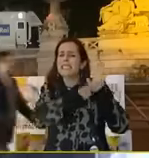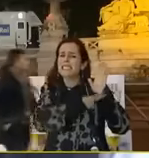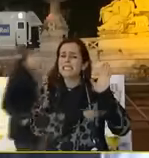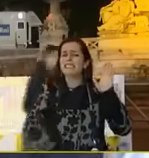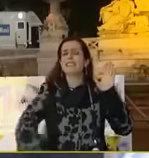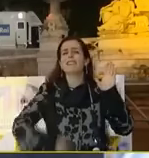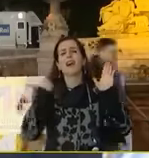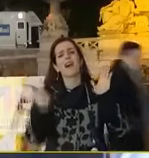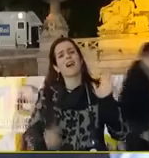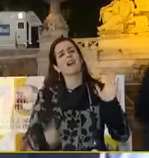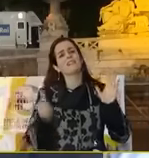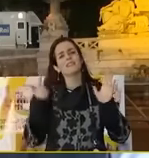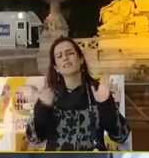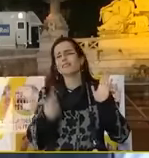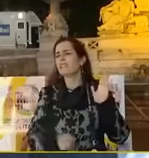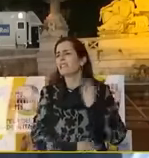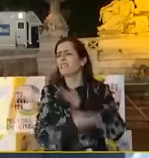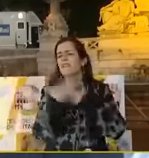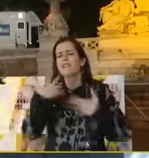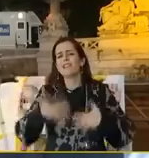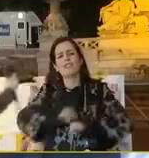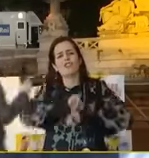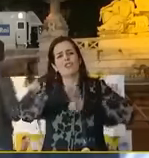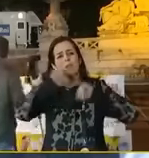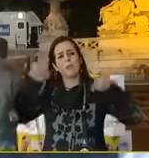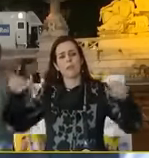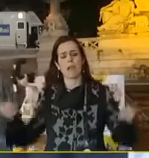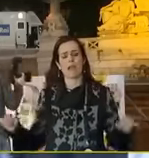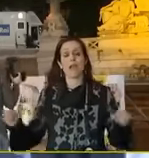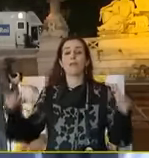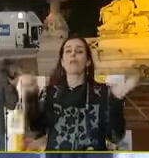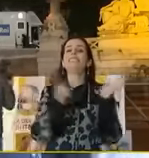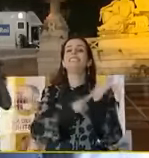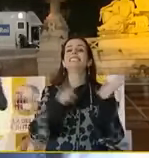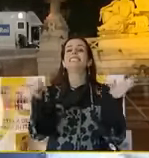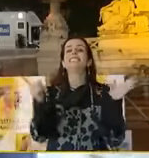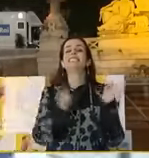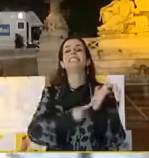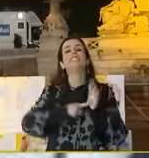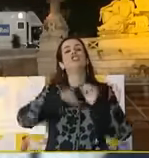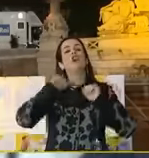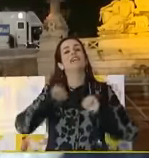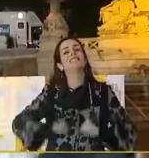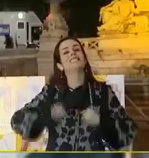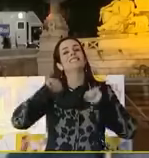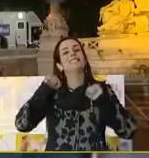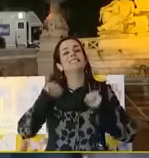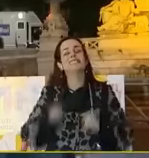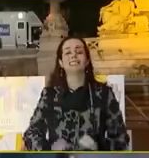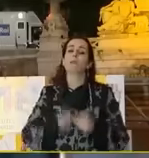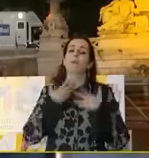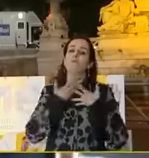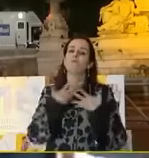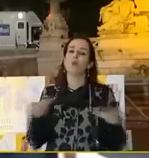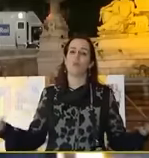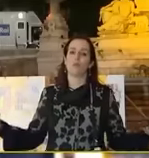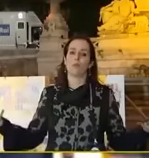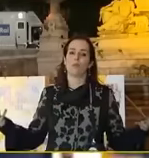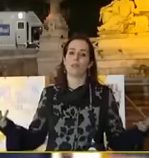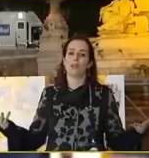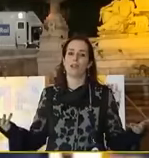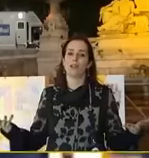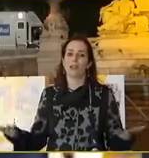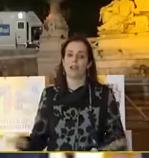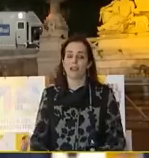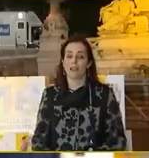per avere quello che è il diritto, il godimento del diritto a un'assistenza sanitaria pubblica degna